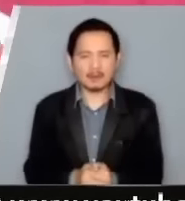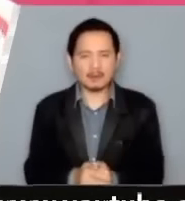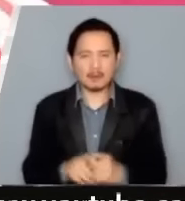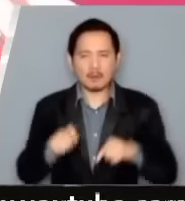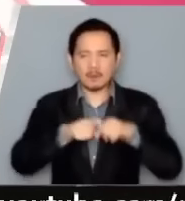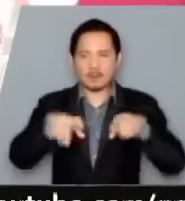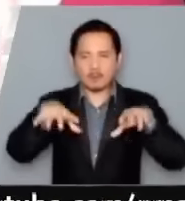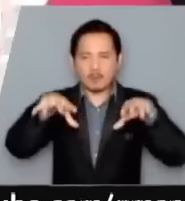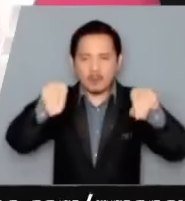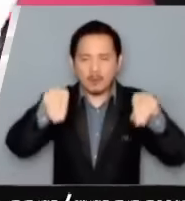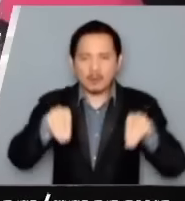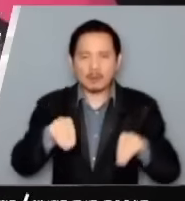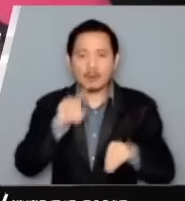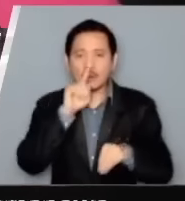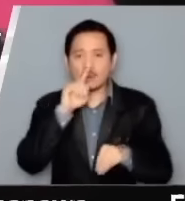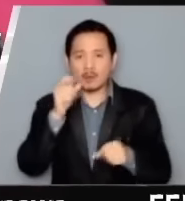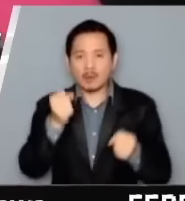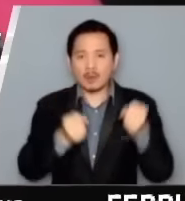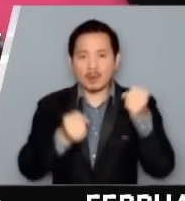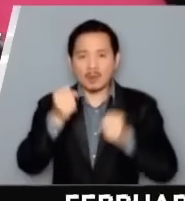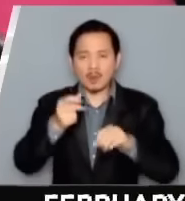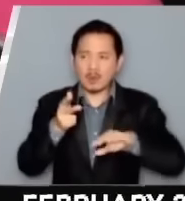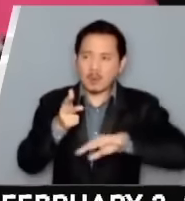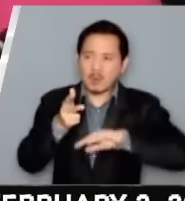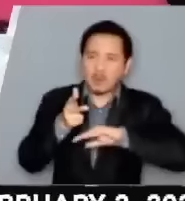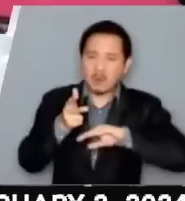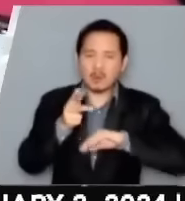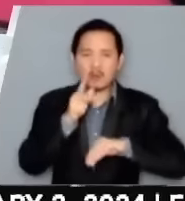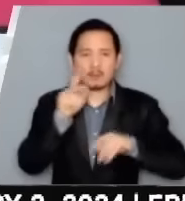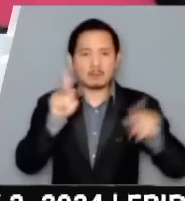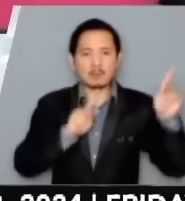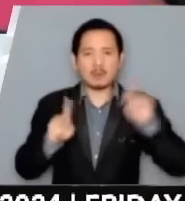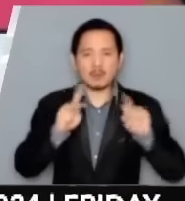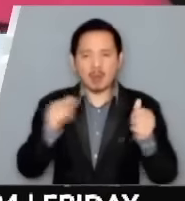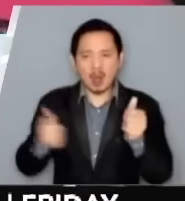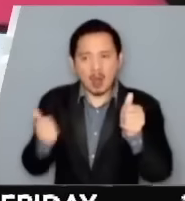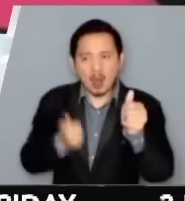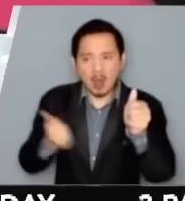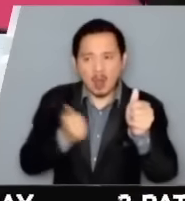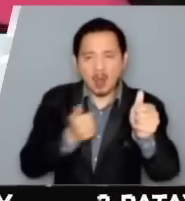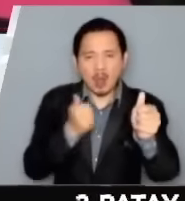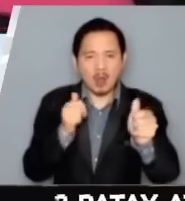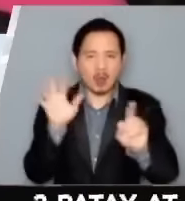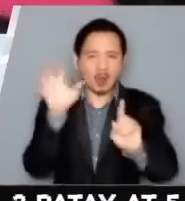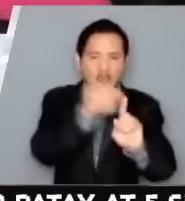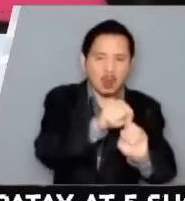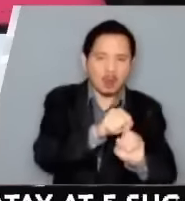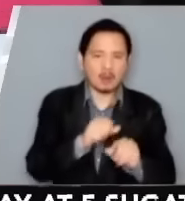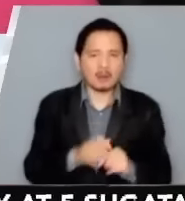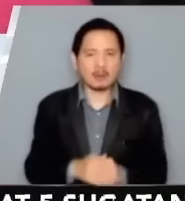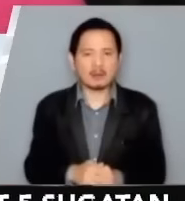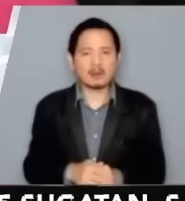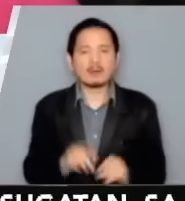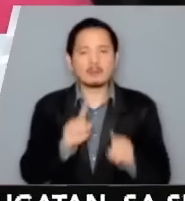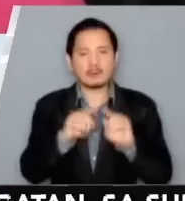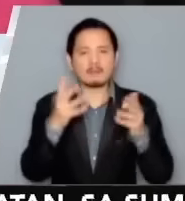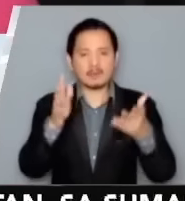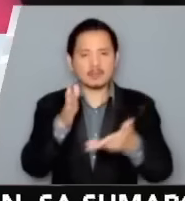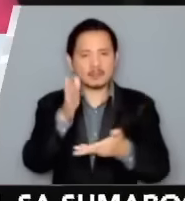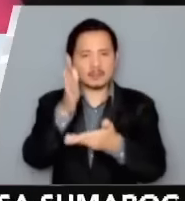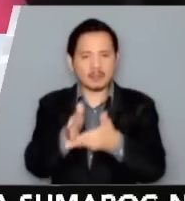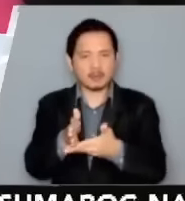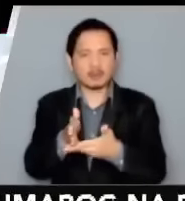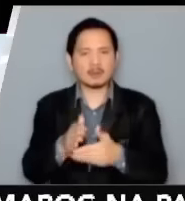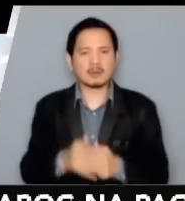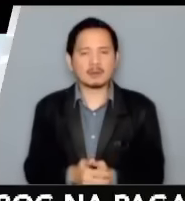sa kanto hinabol ko talaga siya yun pag ano ko nakatigil naman na sila Yun pala nas bita niya na